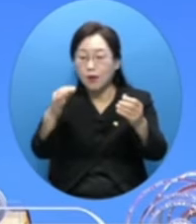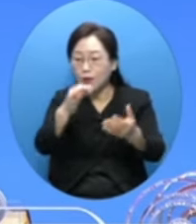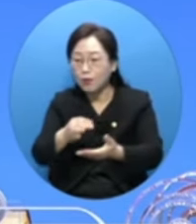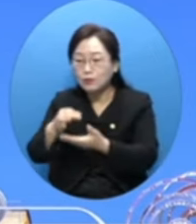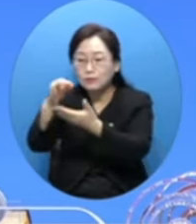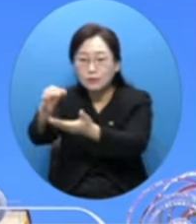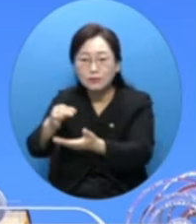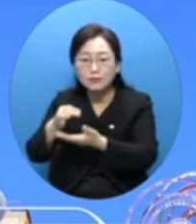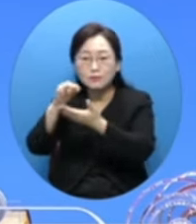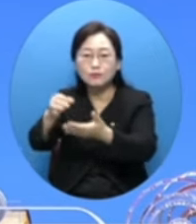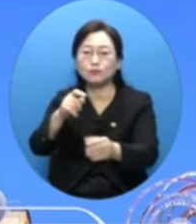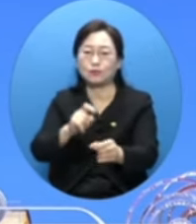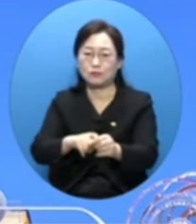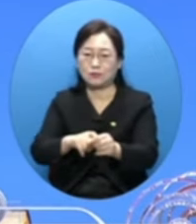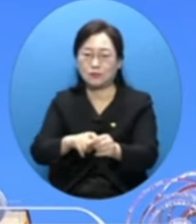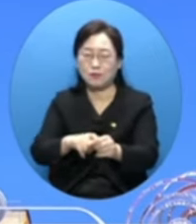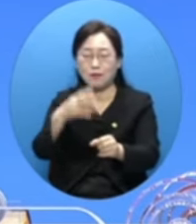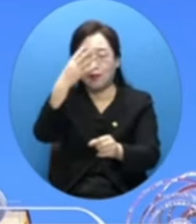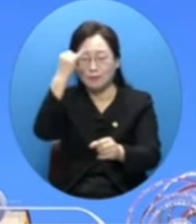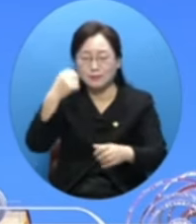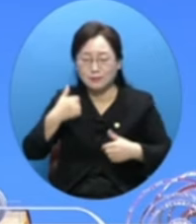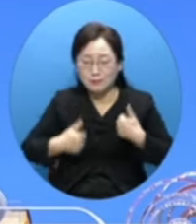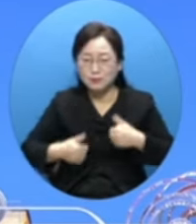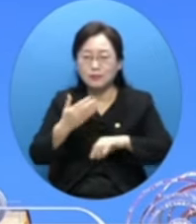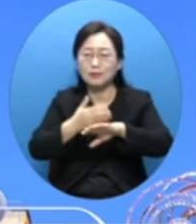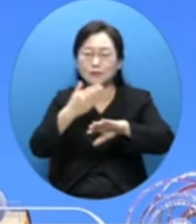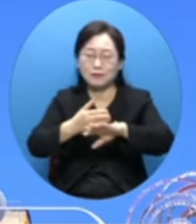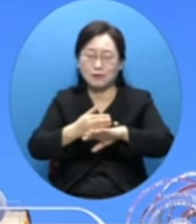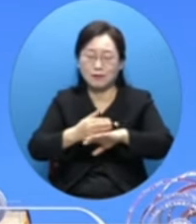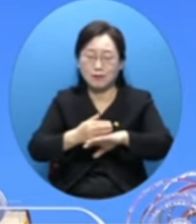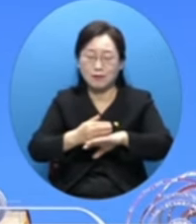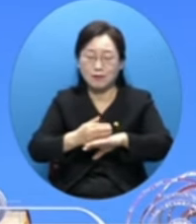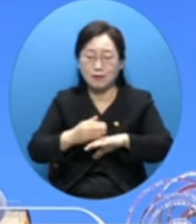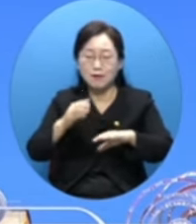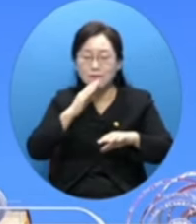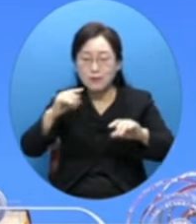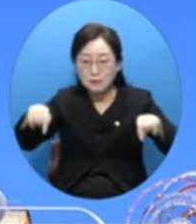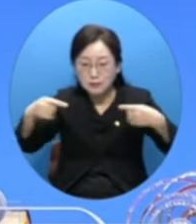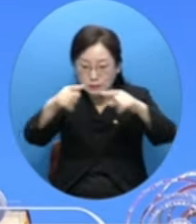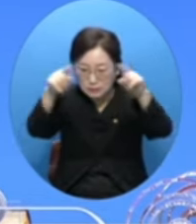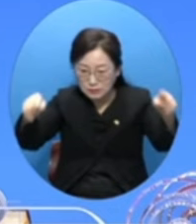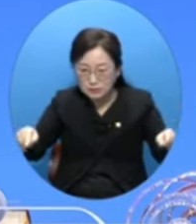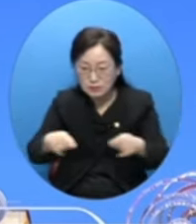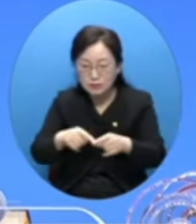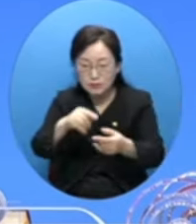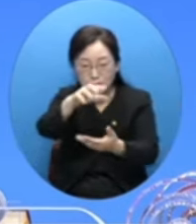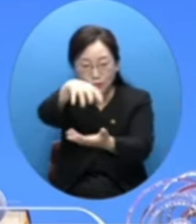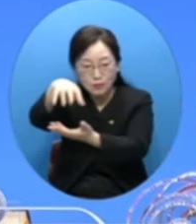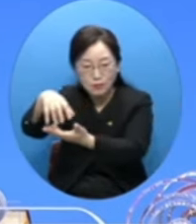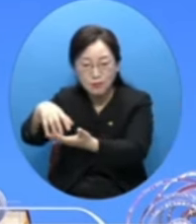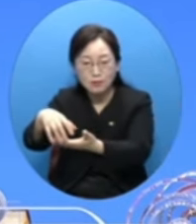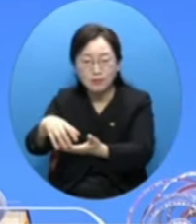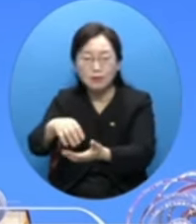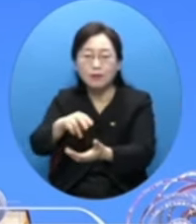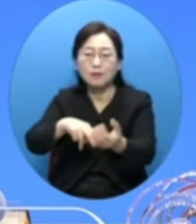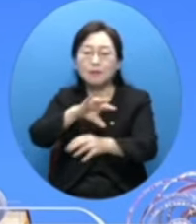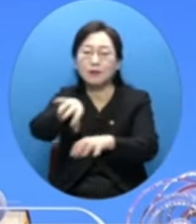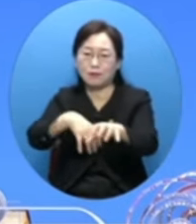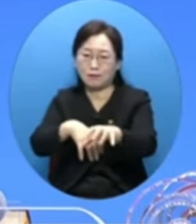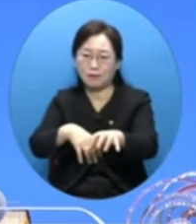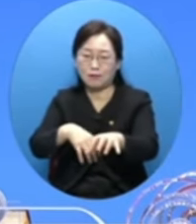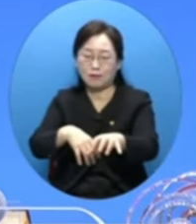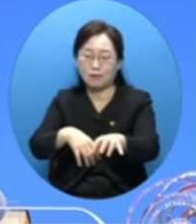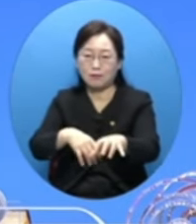위해서 기쁨으로 감사함으로 폐지를 모아서 주님께 드린다고 하는 고백이었습니다. 제가 그 말을 듣고